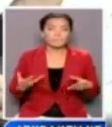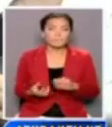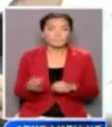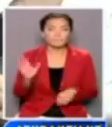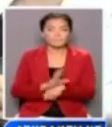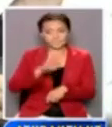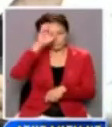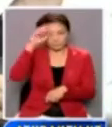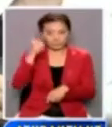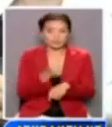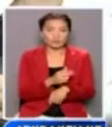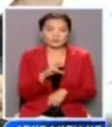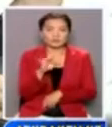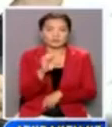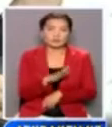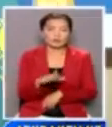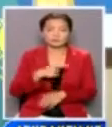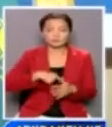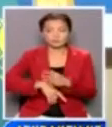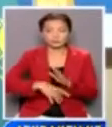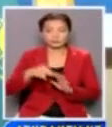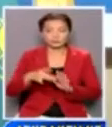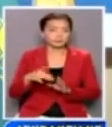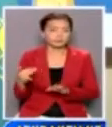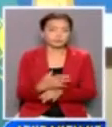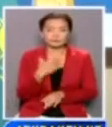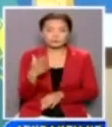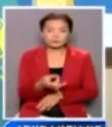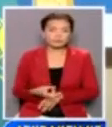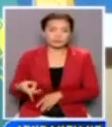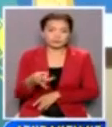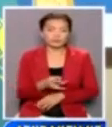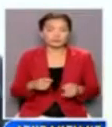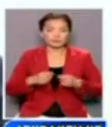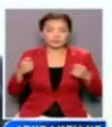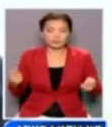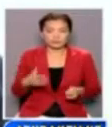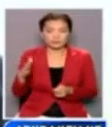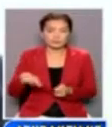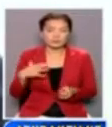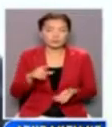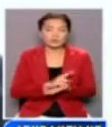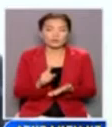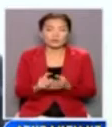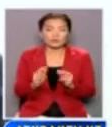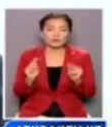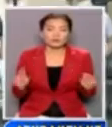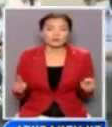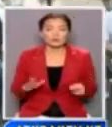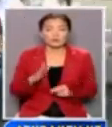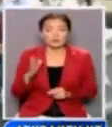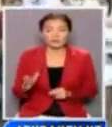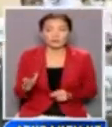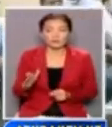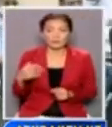поручениями эльбаз и но султана назарбаева внутрипартийные выборы впервые проходы республиканском масштабе претенденты должны открыто ставить вопрос